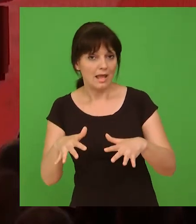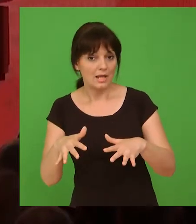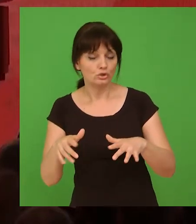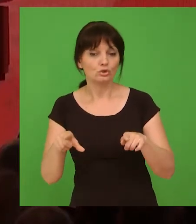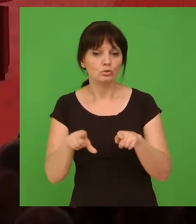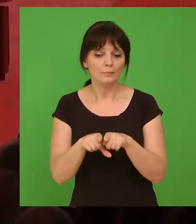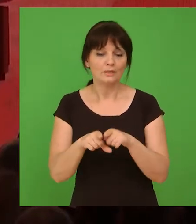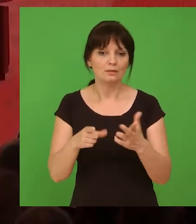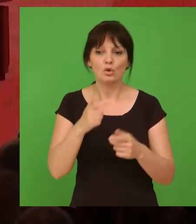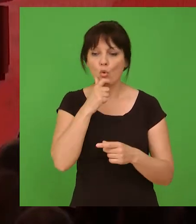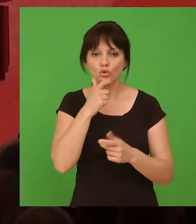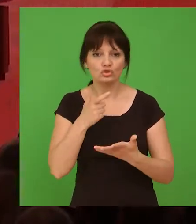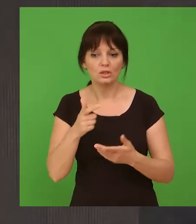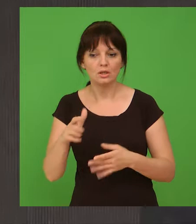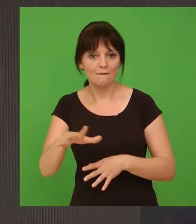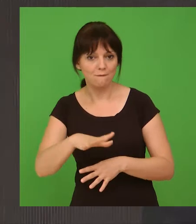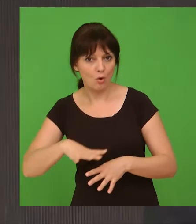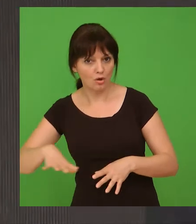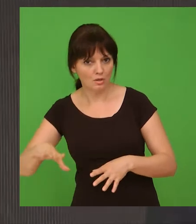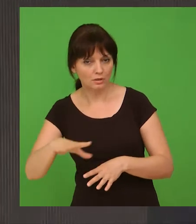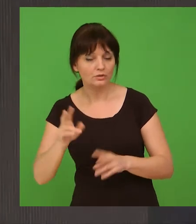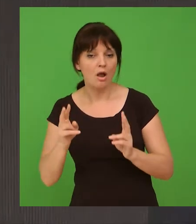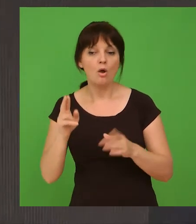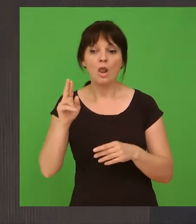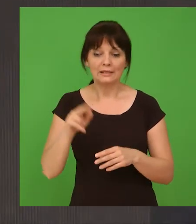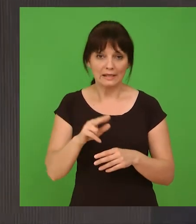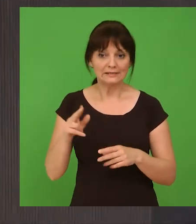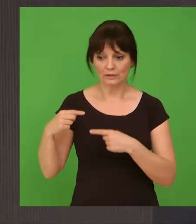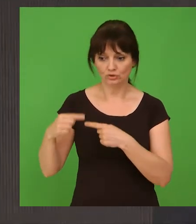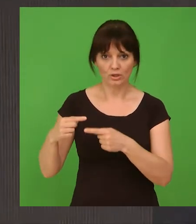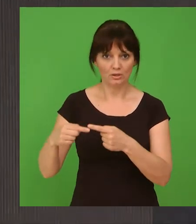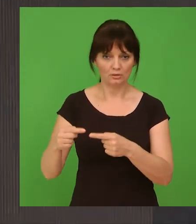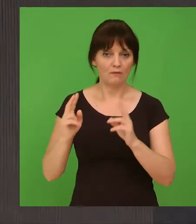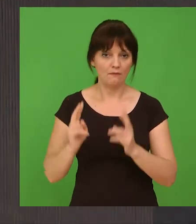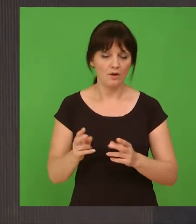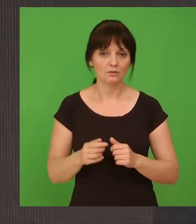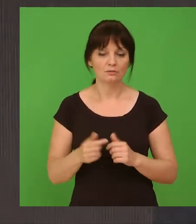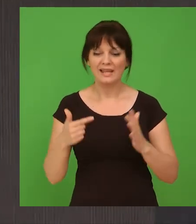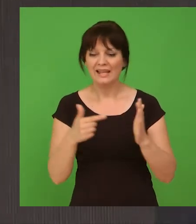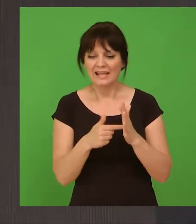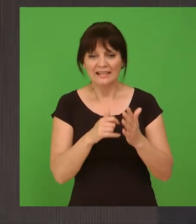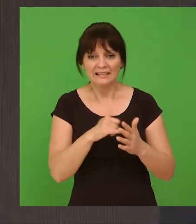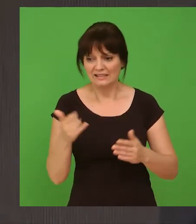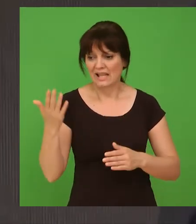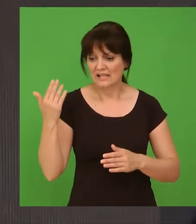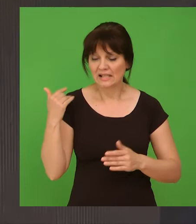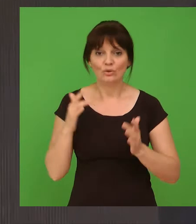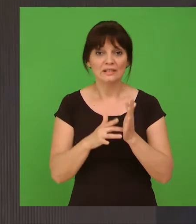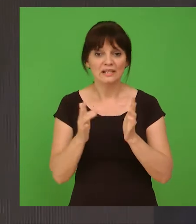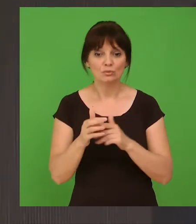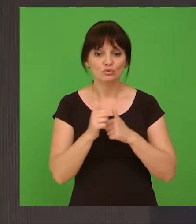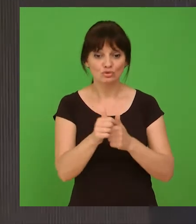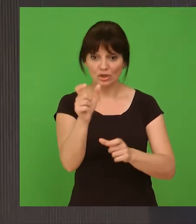mint azon az ősi földön, ahol a kereszténység megszületett. 2000 ezelőtt Jézus